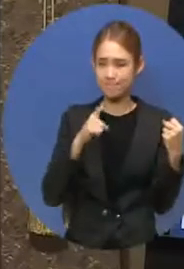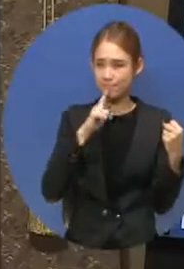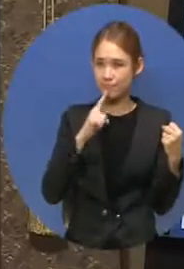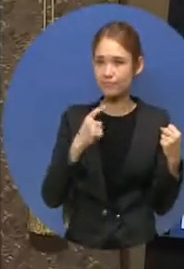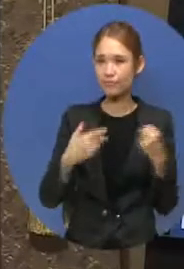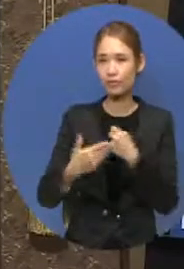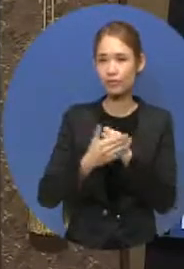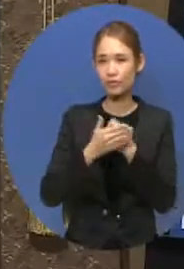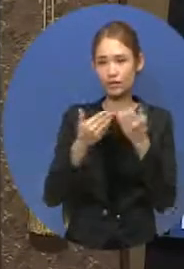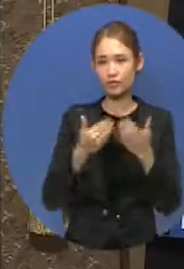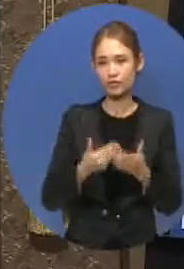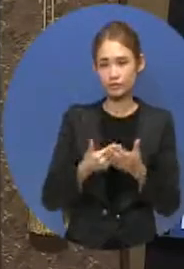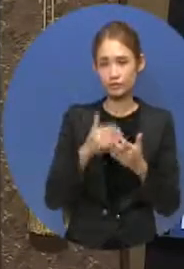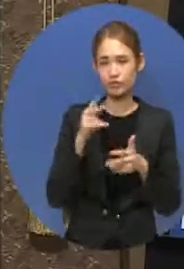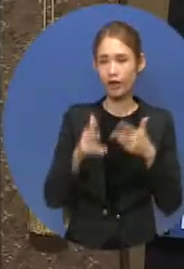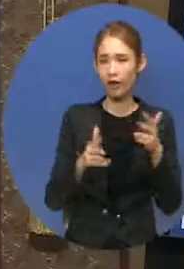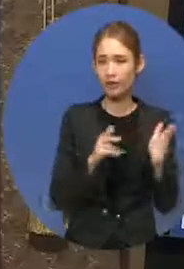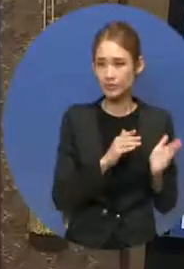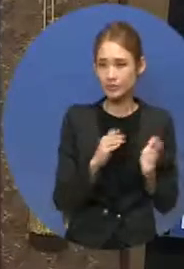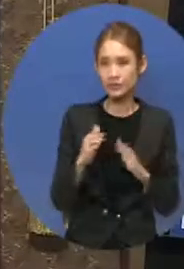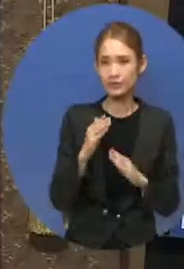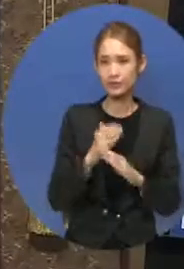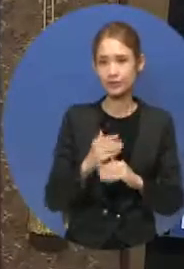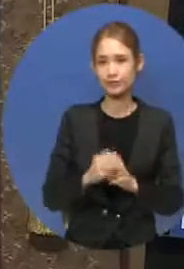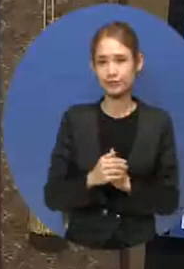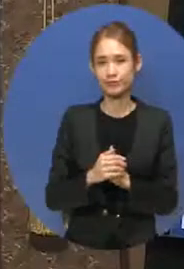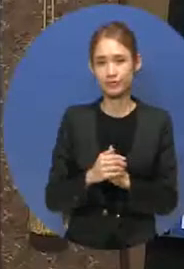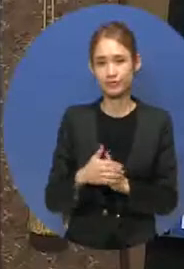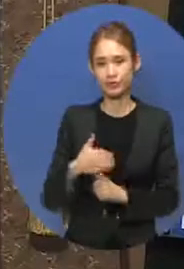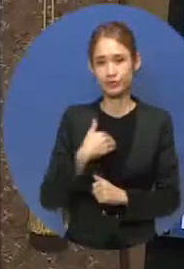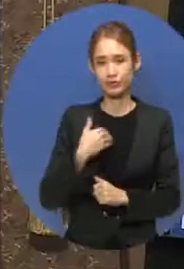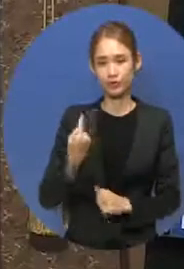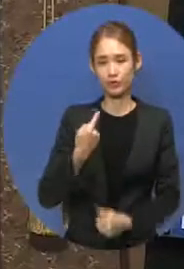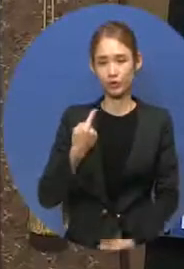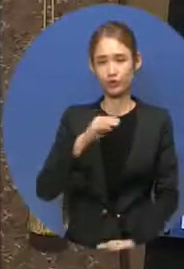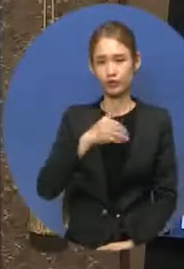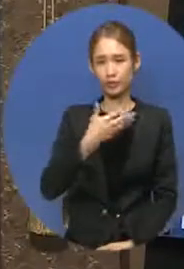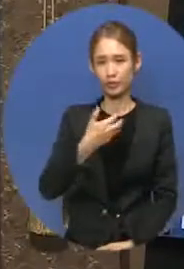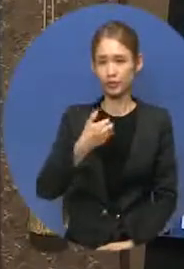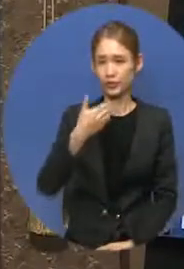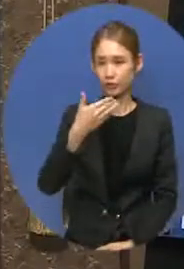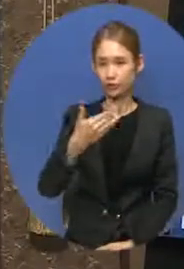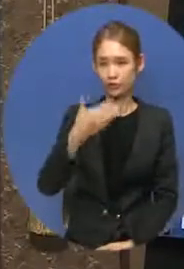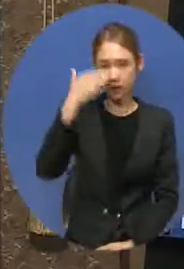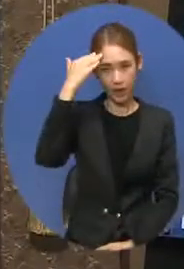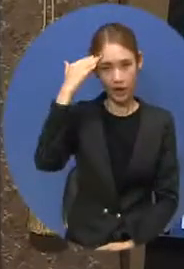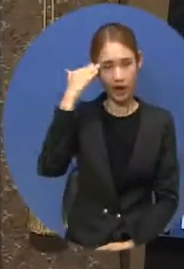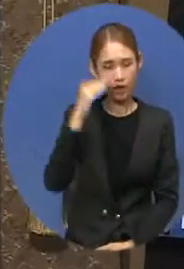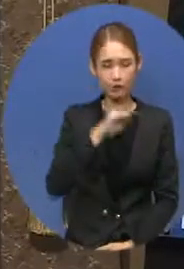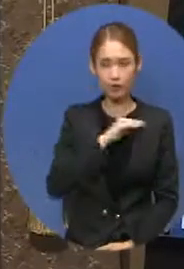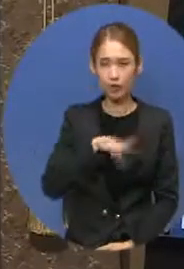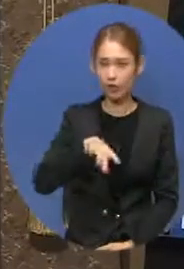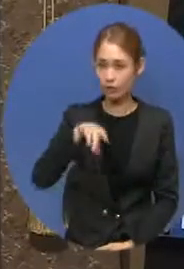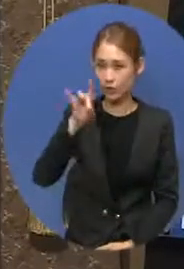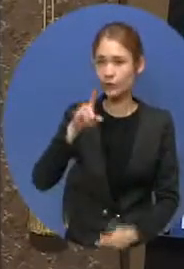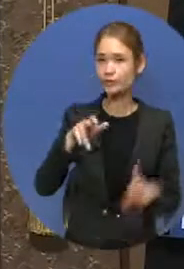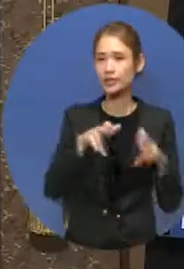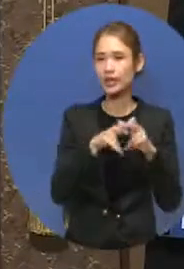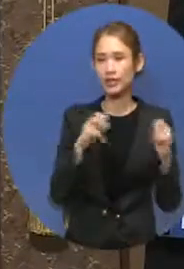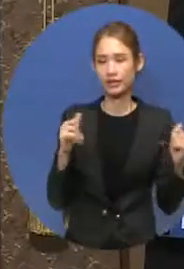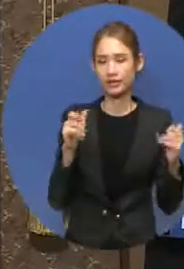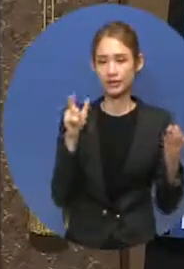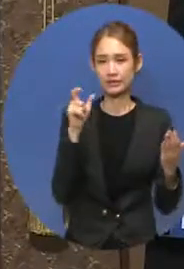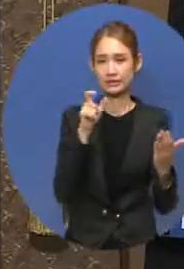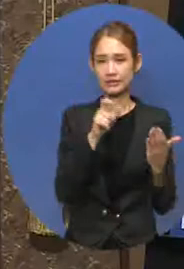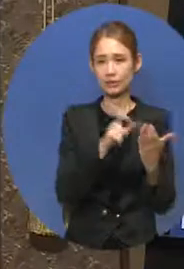미션으로 그 사업을 진행하고 있습니다. 저는 1989년에 우리나라가 첫 번째로 장애인 등록 제도를